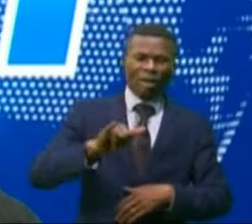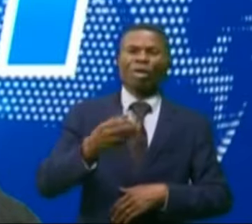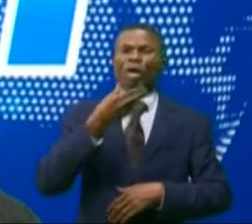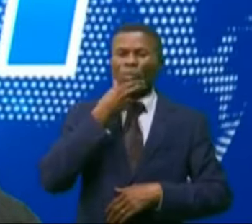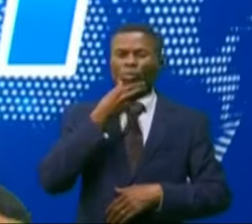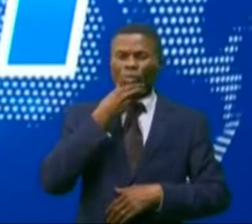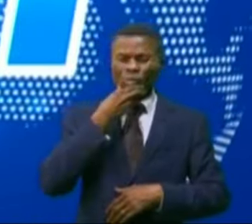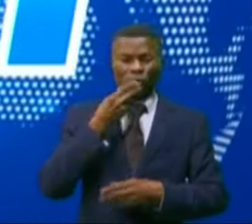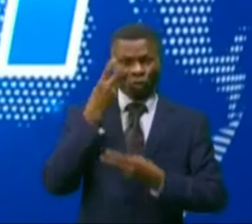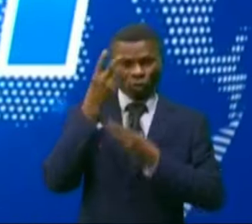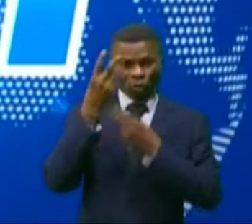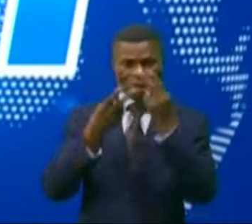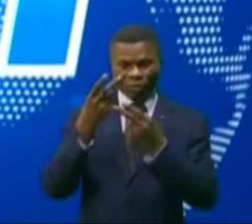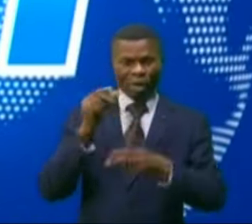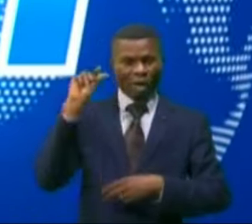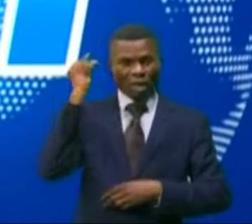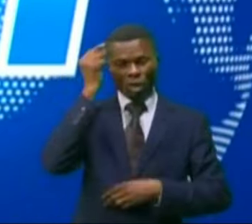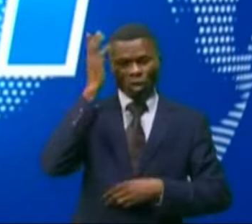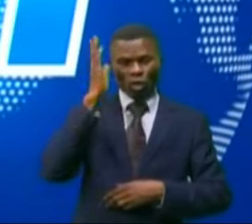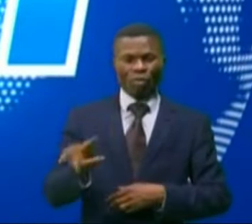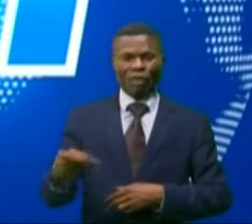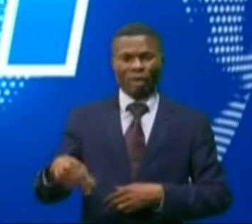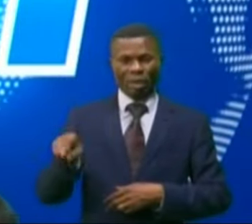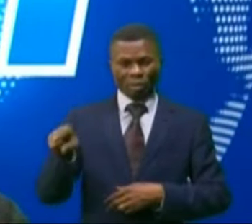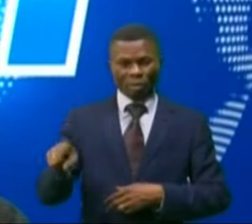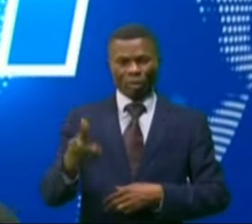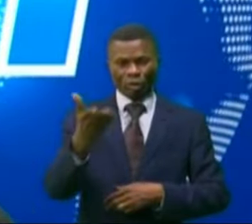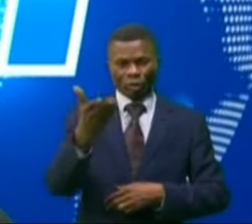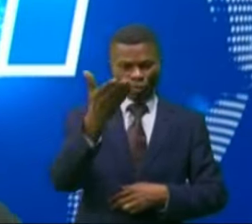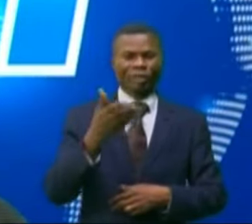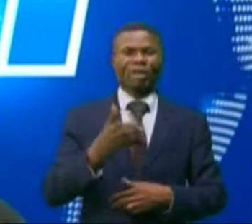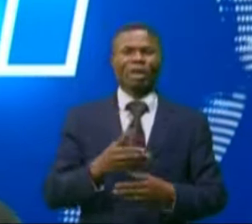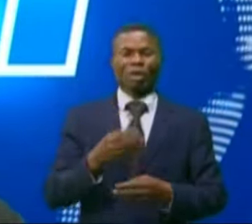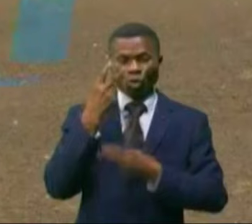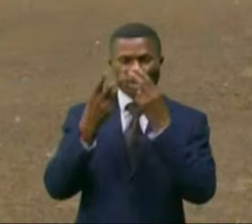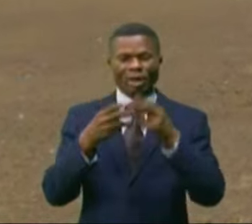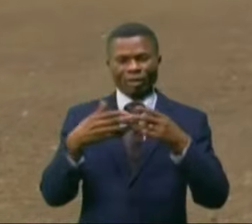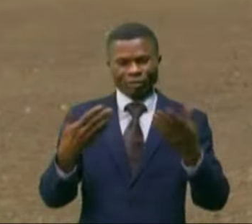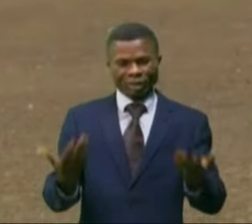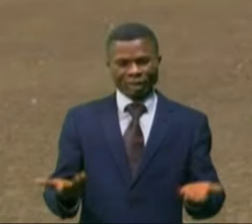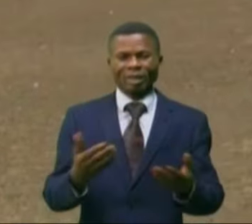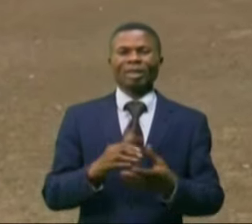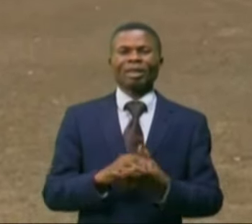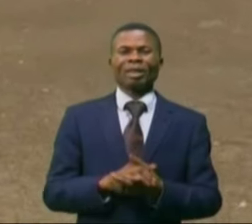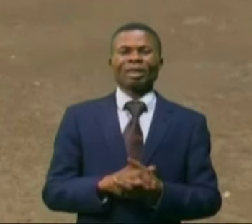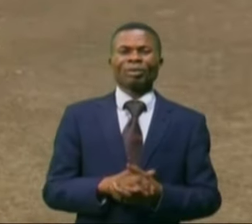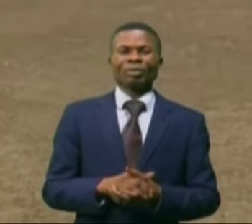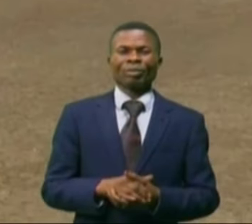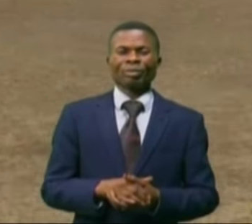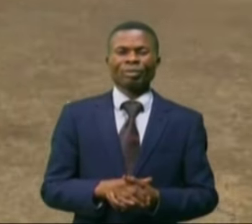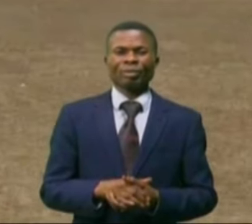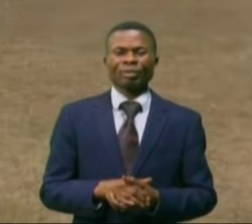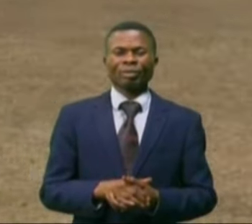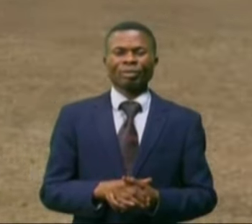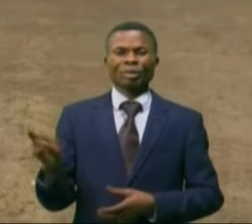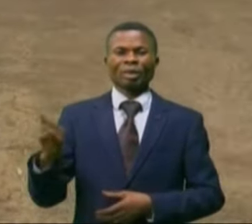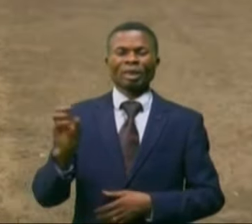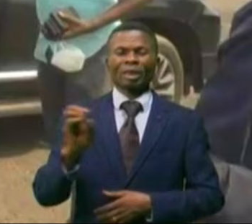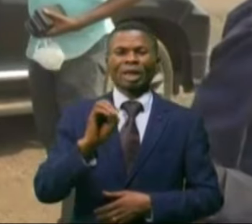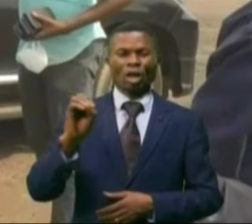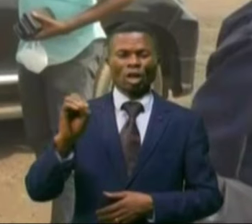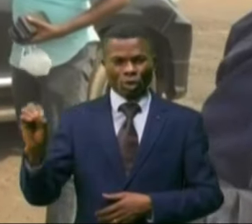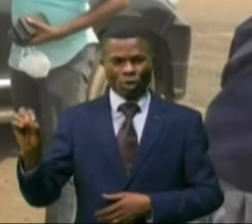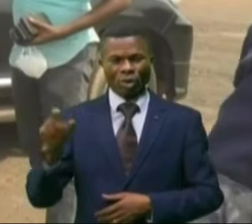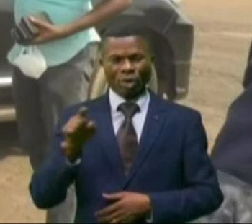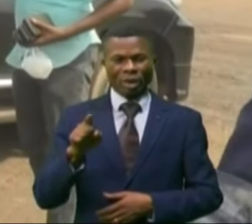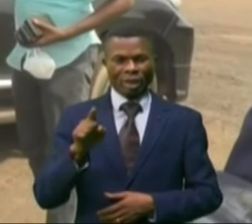été inspectés par les gouverneurs des provinces. Suivez cela en images et commentaires. Le gouverneur de la province du Kasaï-Oriental, Jean-Paul Mbouy-Bouakapo,